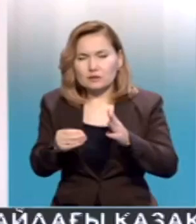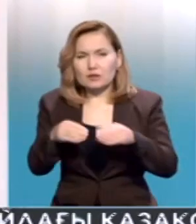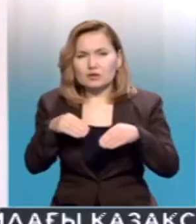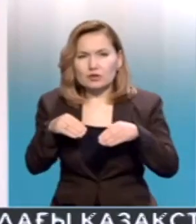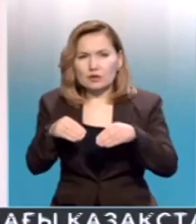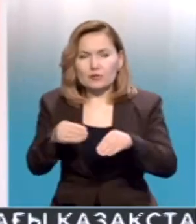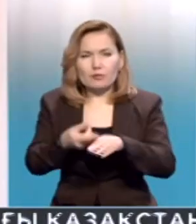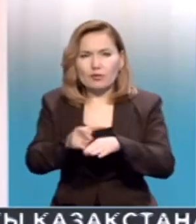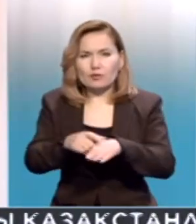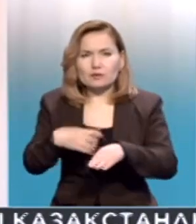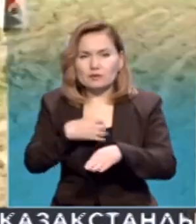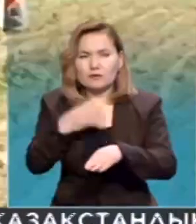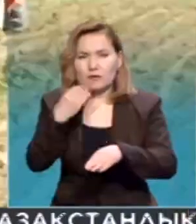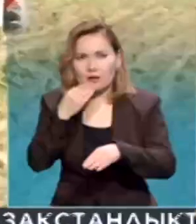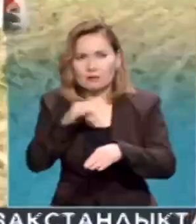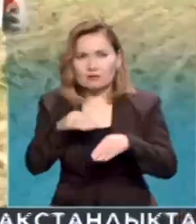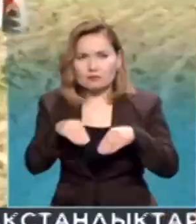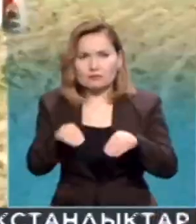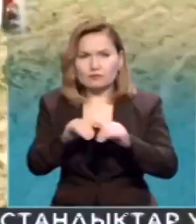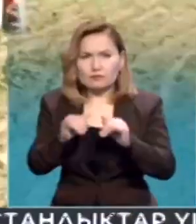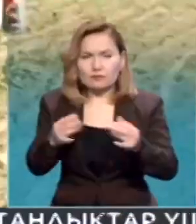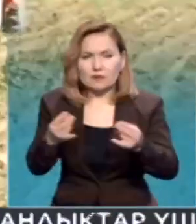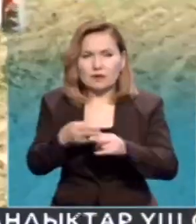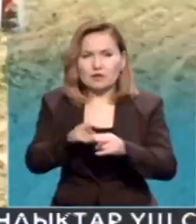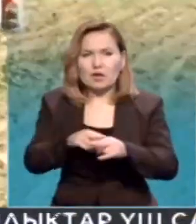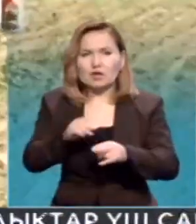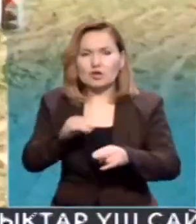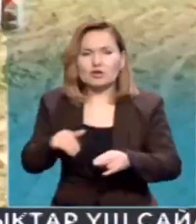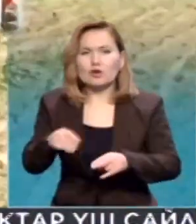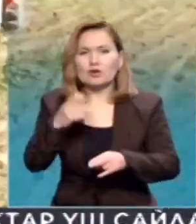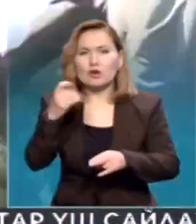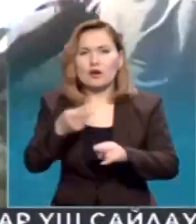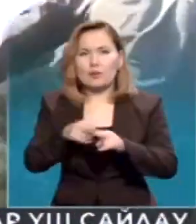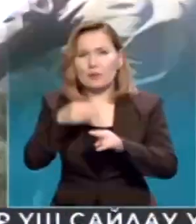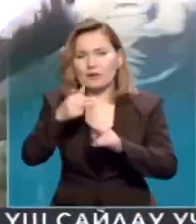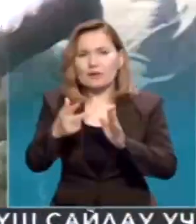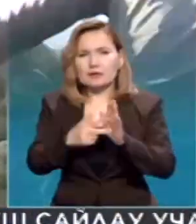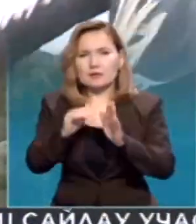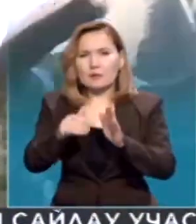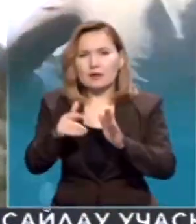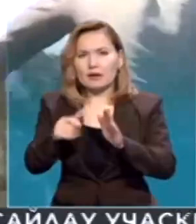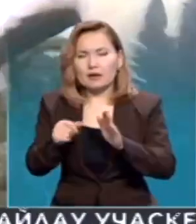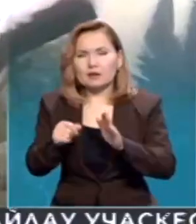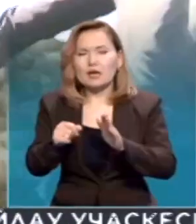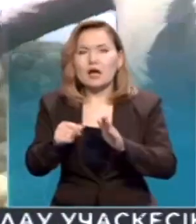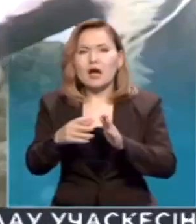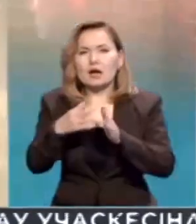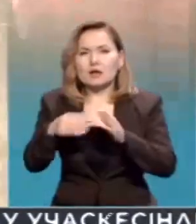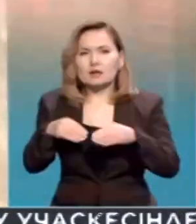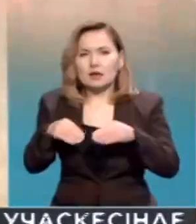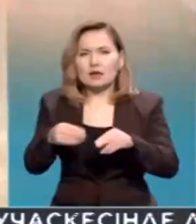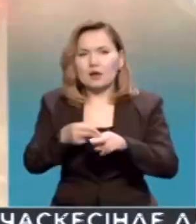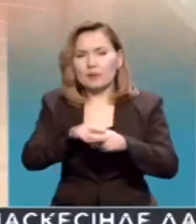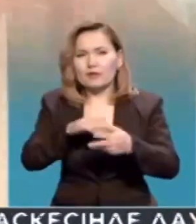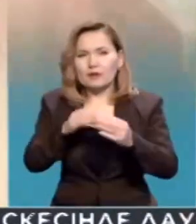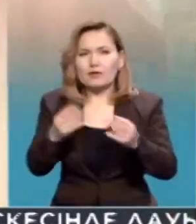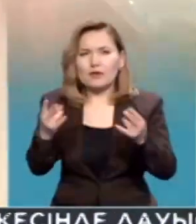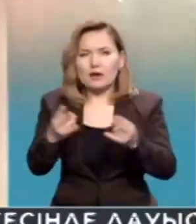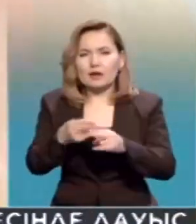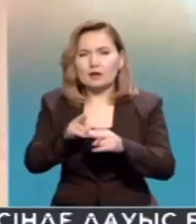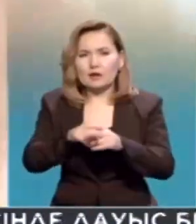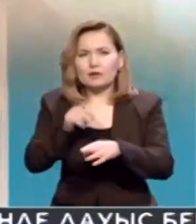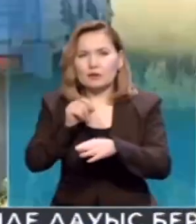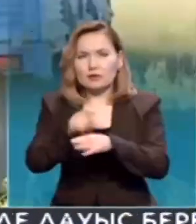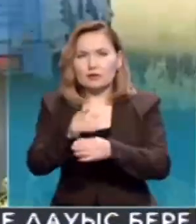тектілік генетикасы дұрыс болу керек. Жетісу шаруалары биыл 8 мың гектарға қызылша, екпек, көксу, қант зауыты оларға қажет тұқымға